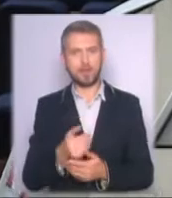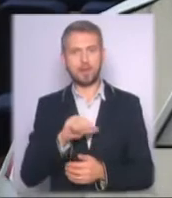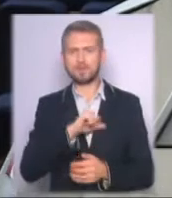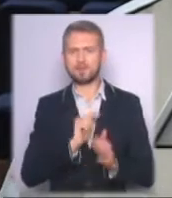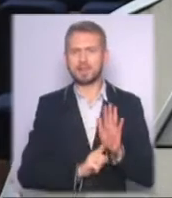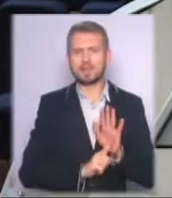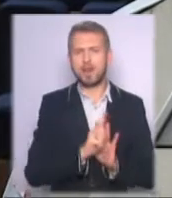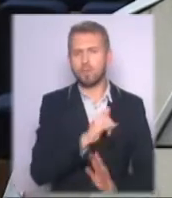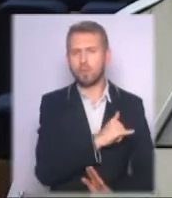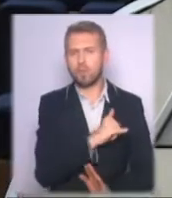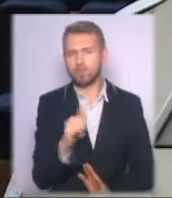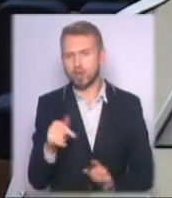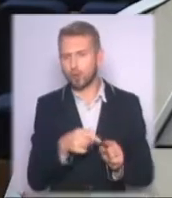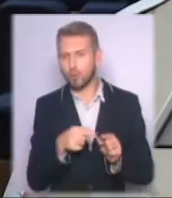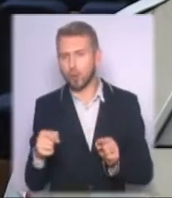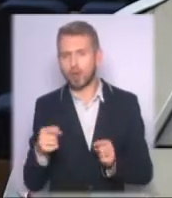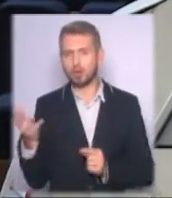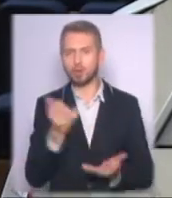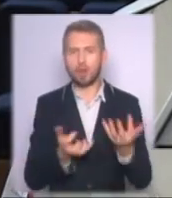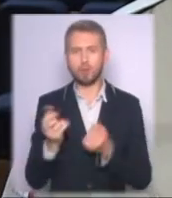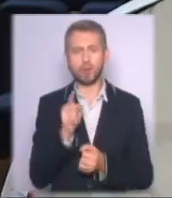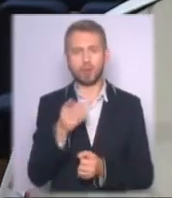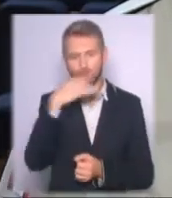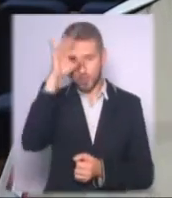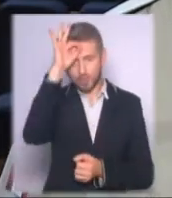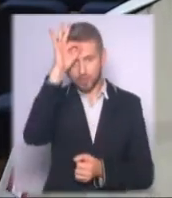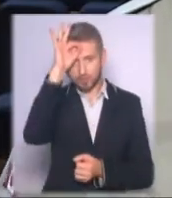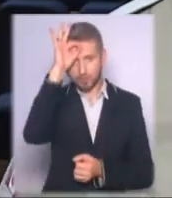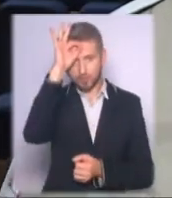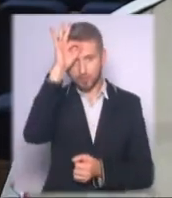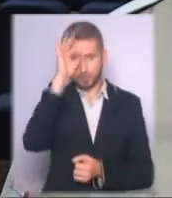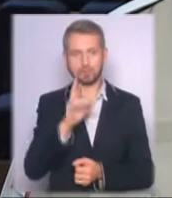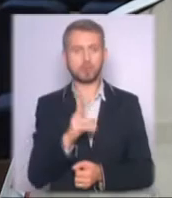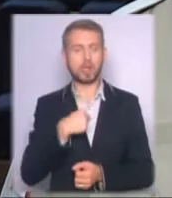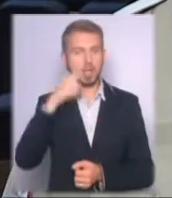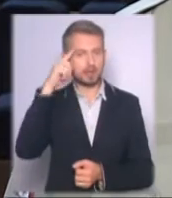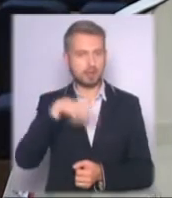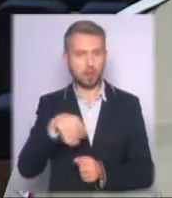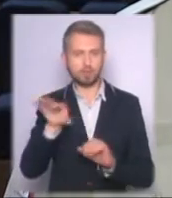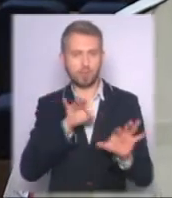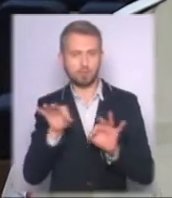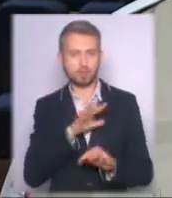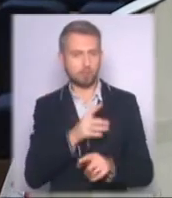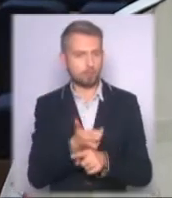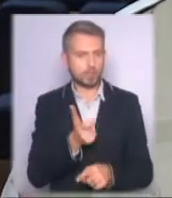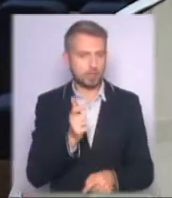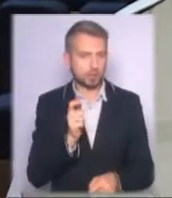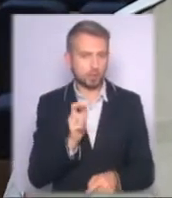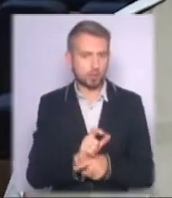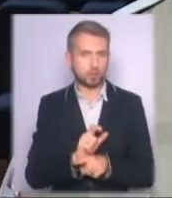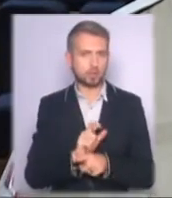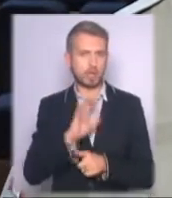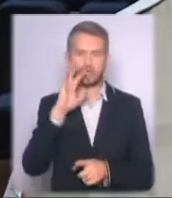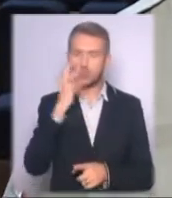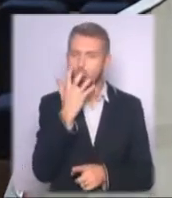початку процесу, тобто набору їх в поліцію, наскільки я знаю, що набір був дуже таким